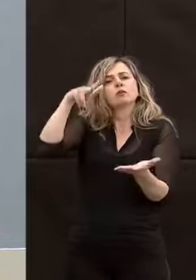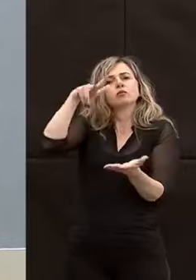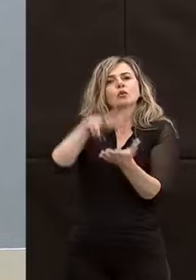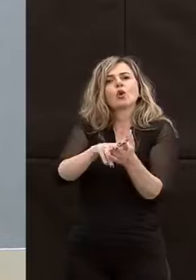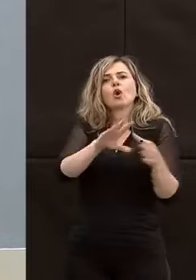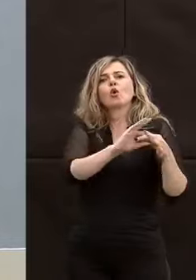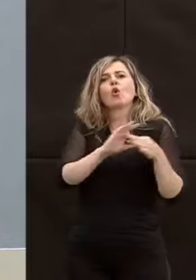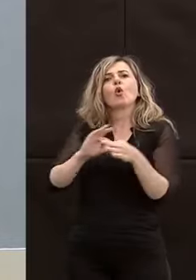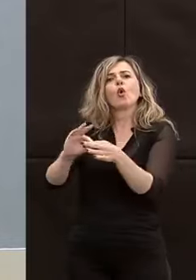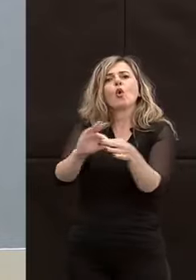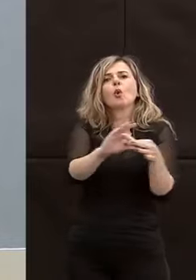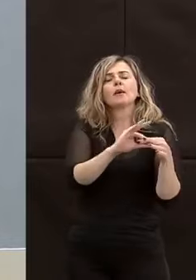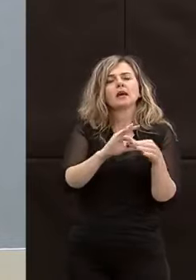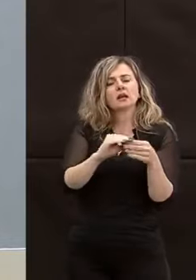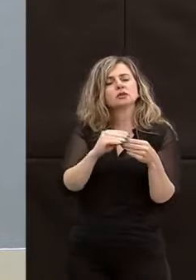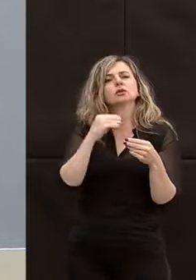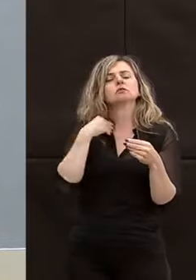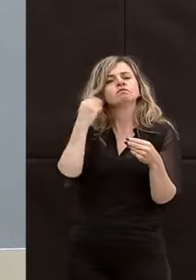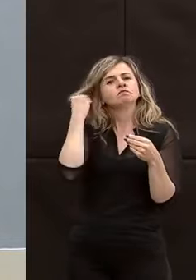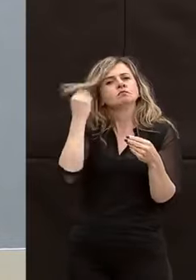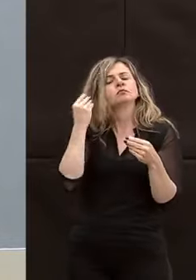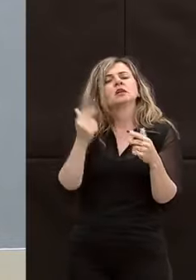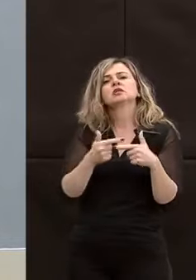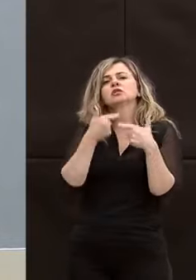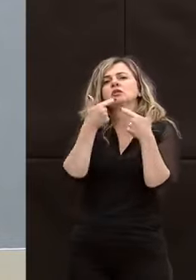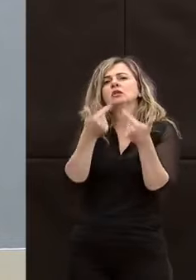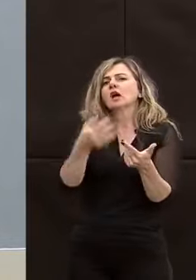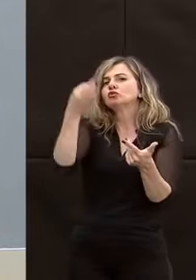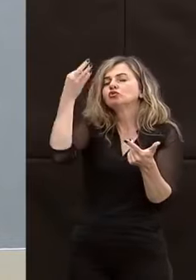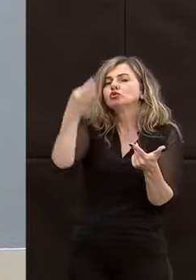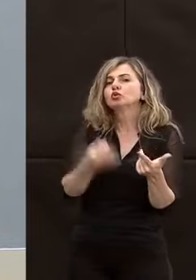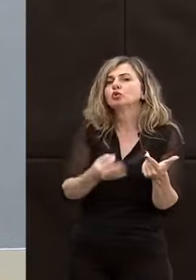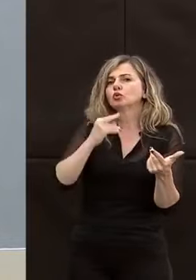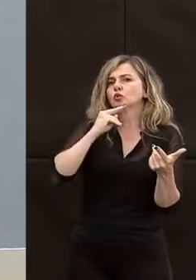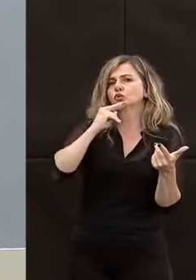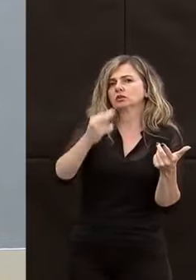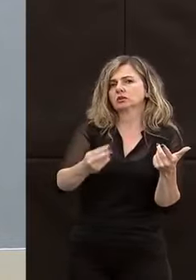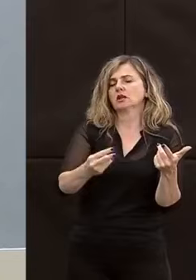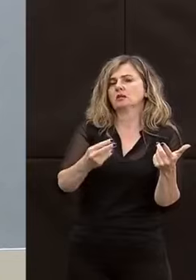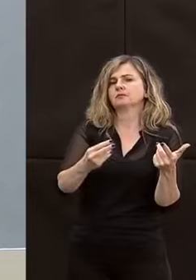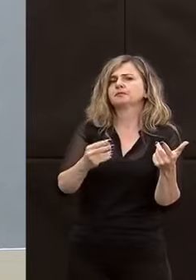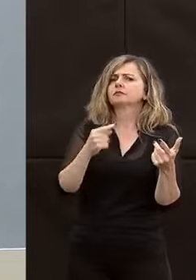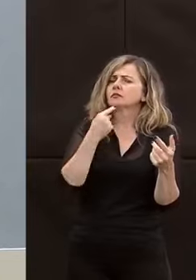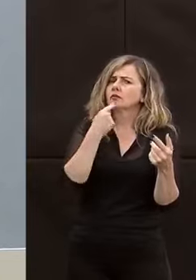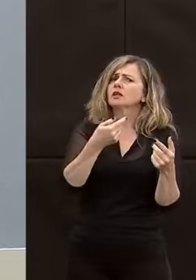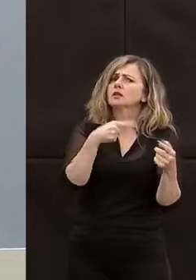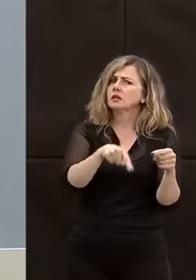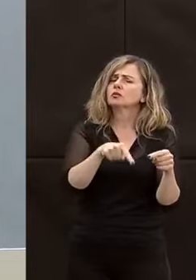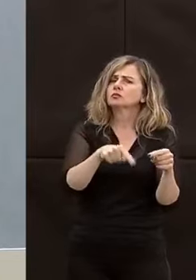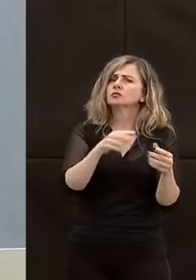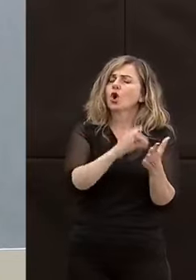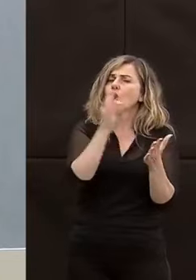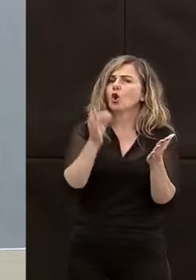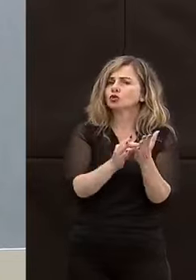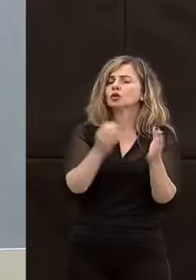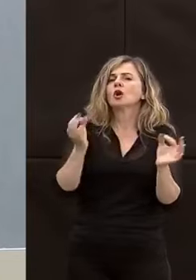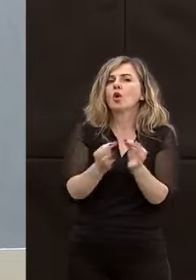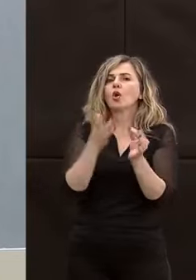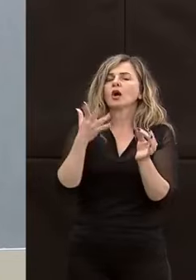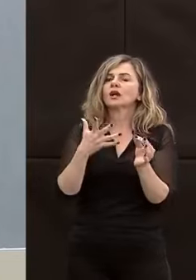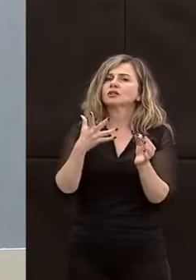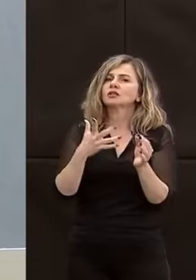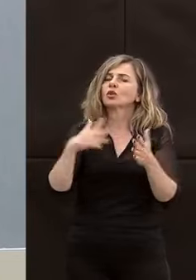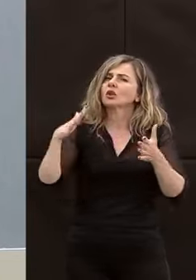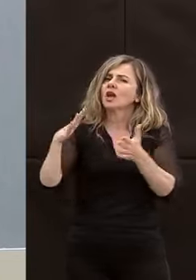cooperazione potrà dare le giuste risposte dico questo proprio oggi in occasione dell'anniversario